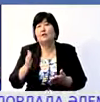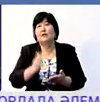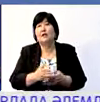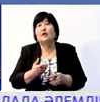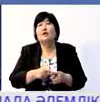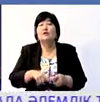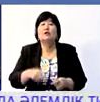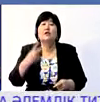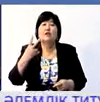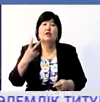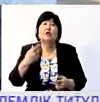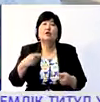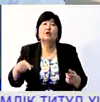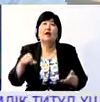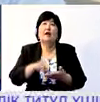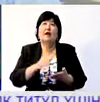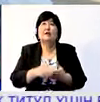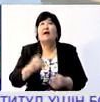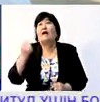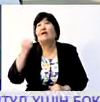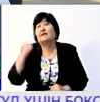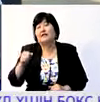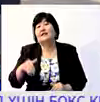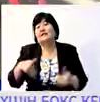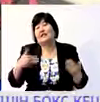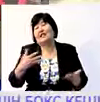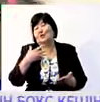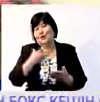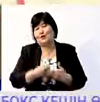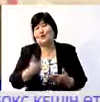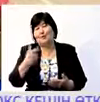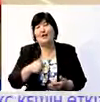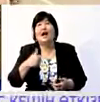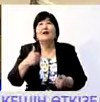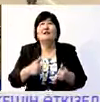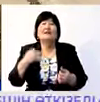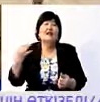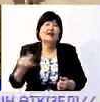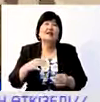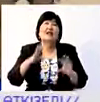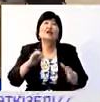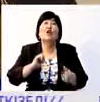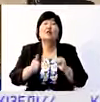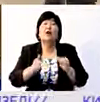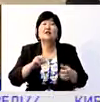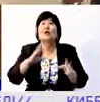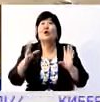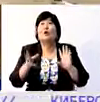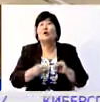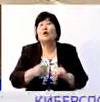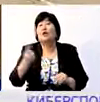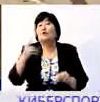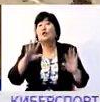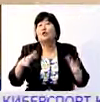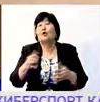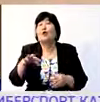Соның біз екі түрінен қатыстық біз. Жеңіс тілейміз енді өзімізге. Жарыс тартысқа толы болды. Жалпы Спартакиада қорытындысы бойынша бірінші